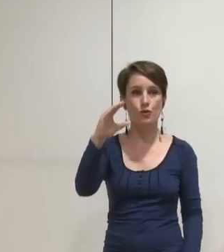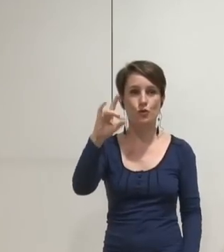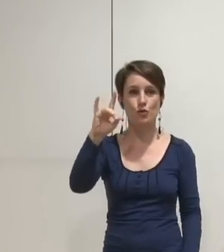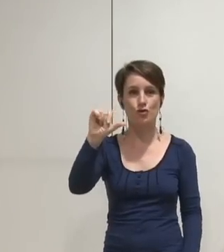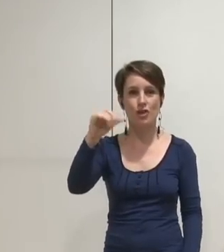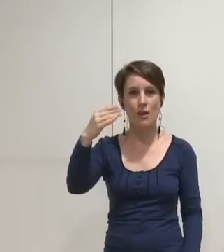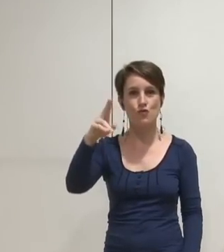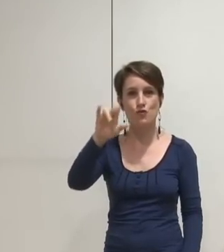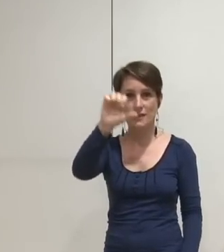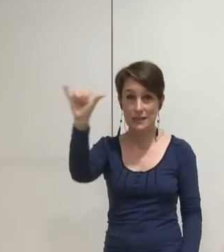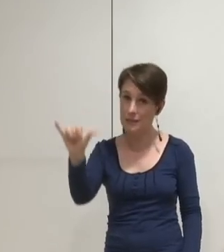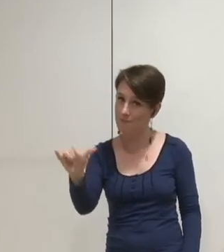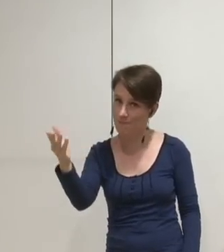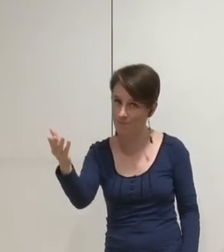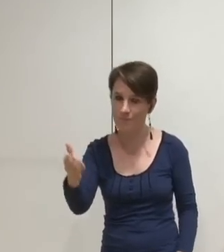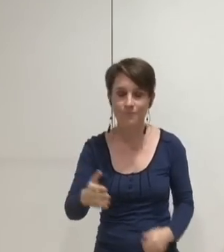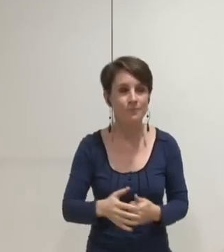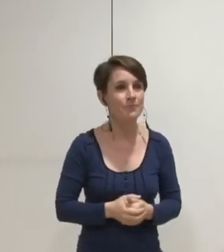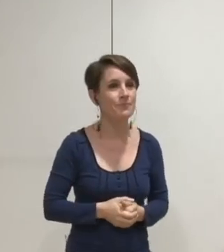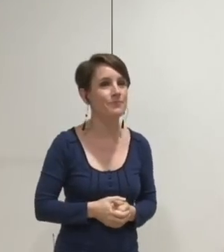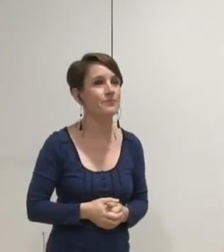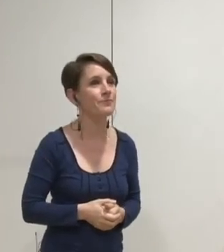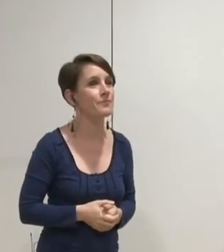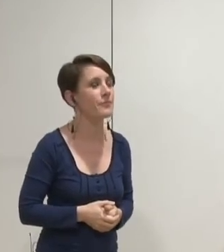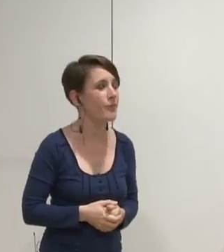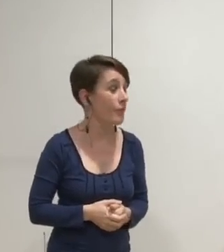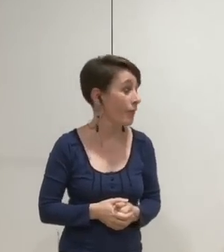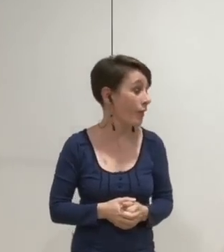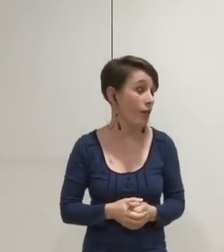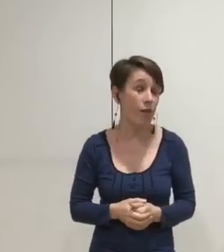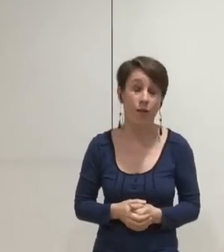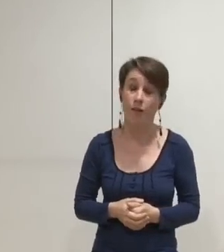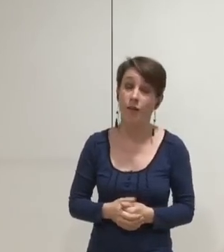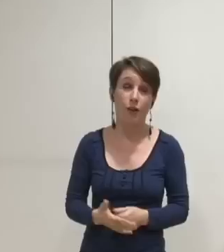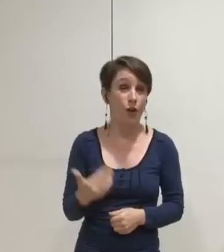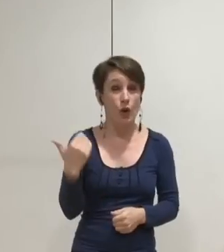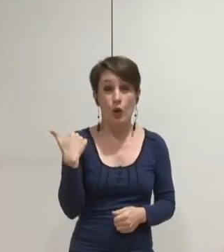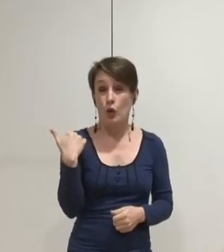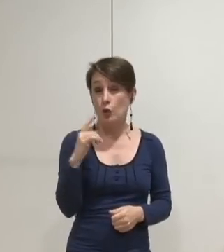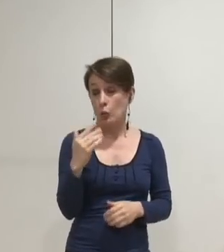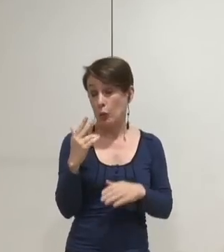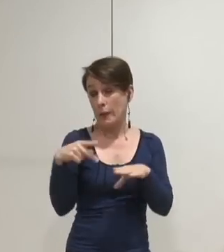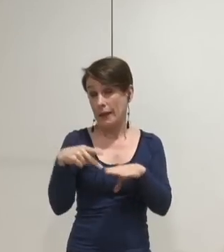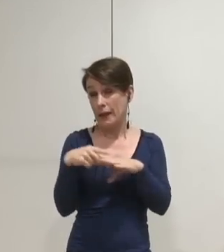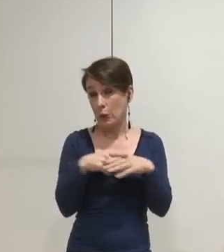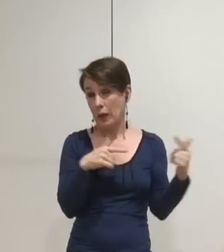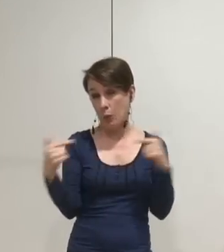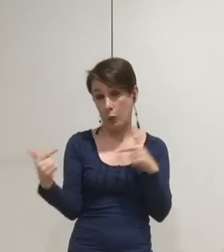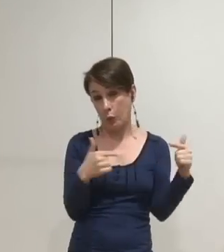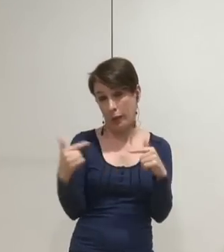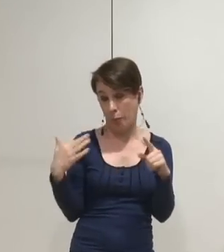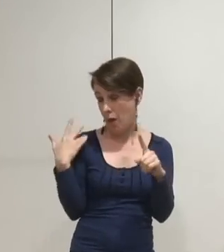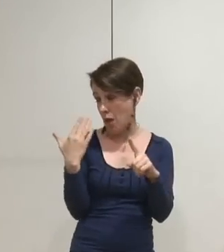chamusi vous vous évertuuez depuis le début de ce débat à expliquer à